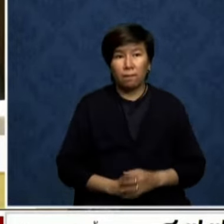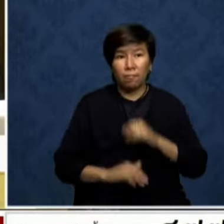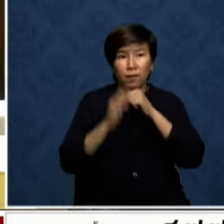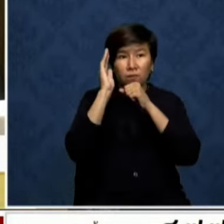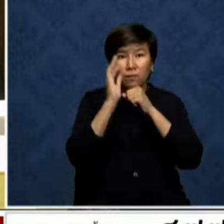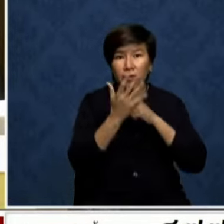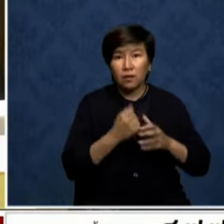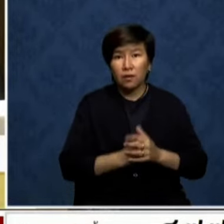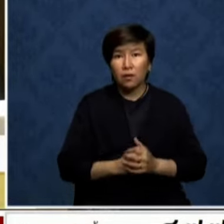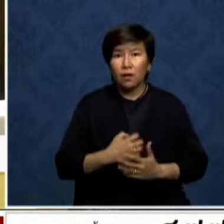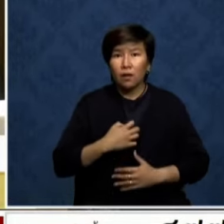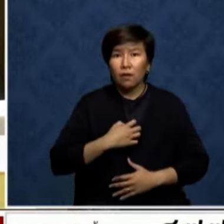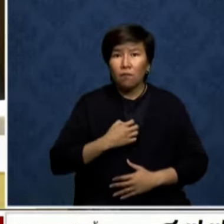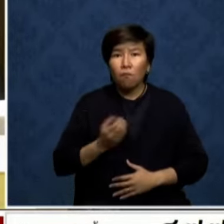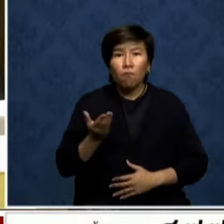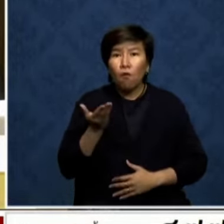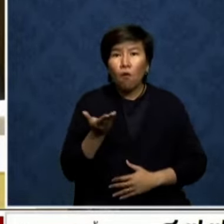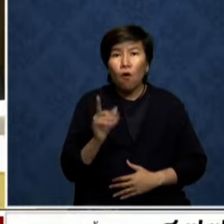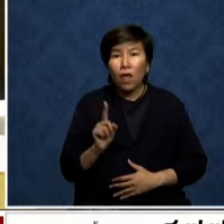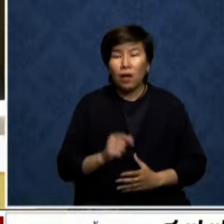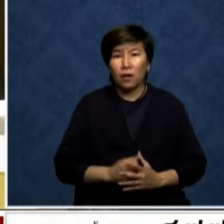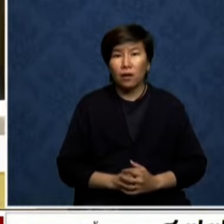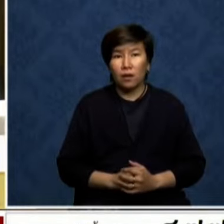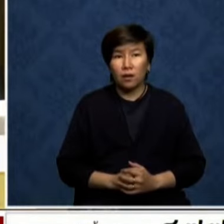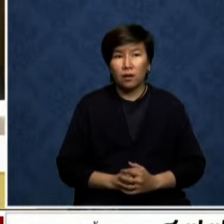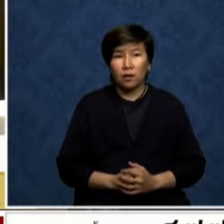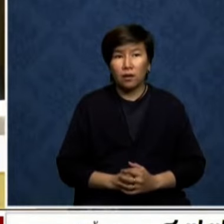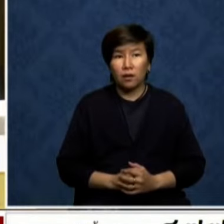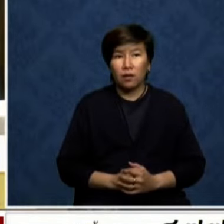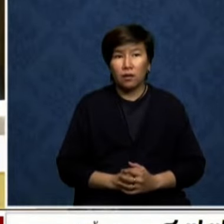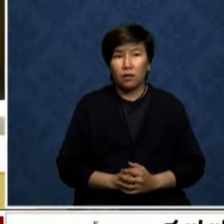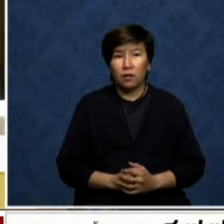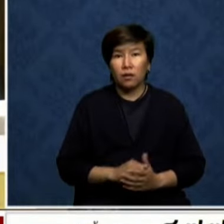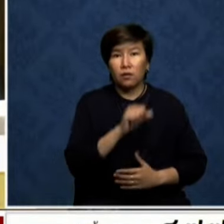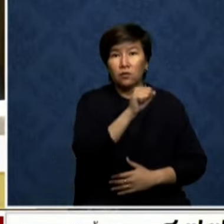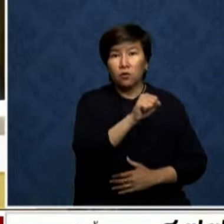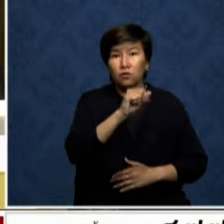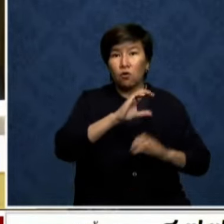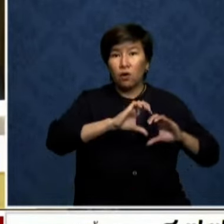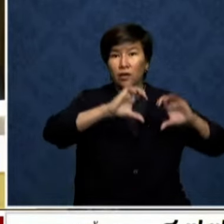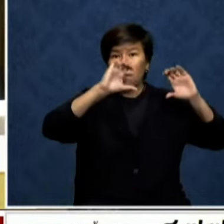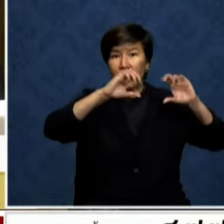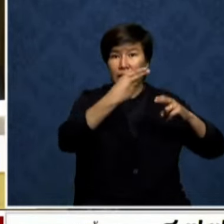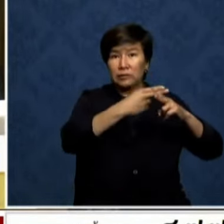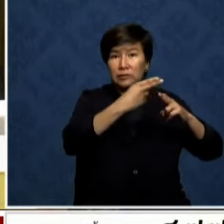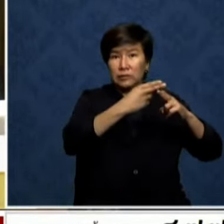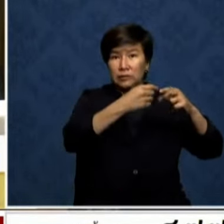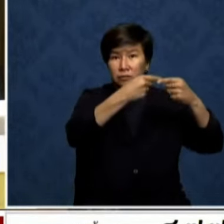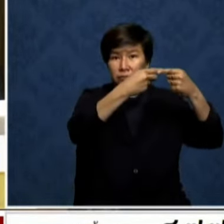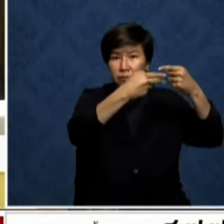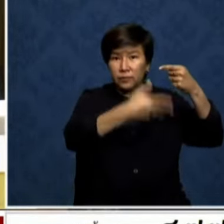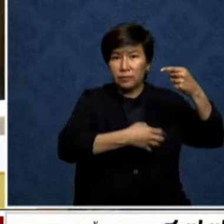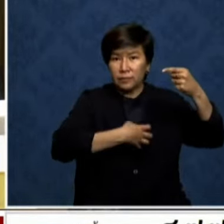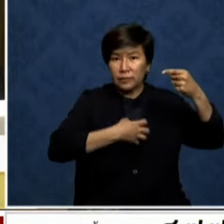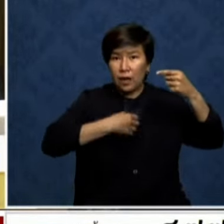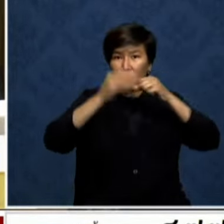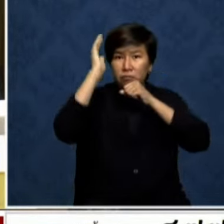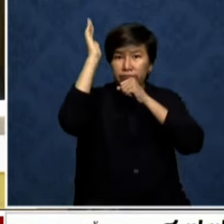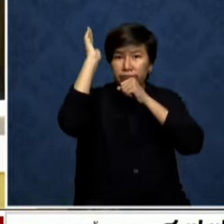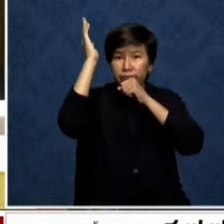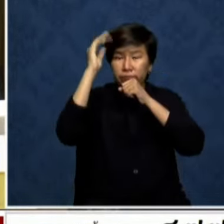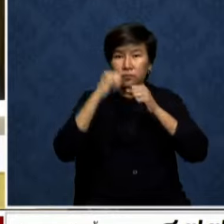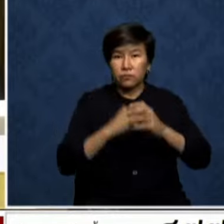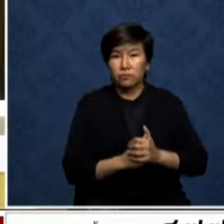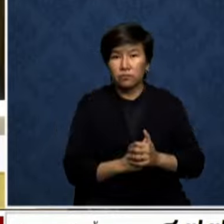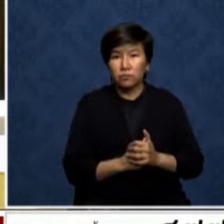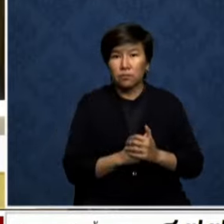ผมต้องขออนุญญาตใช้สิทธในการที่จะให้ผู้แทนรกษะดอนฝ่ายรฐบาลลงชื่อใกอภิปรายด้วยแล้วก็ขอเป็นการ